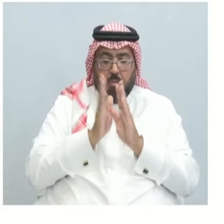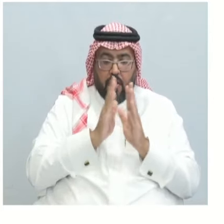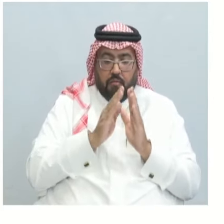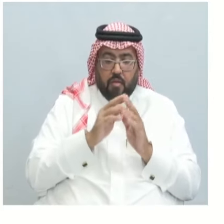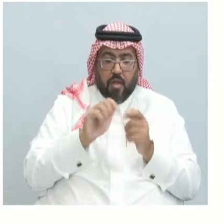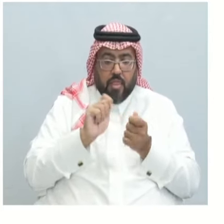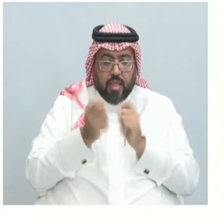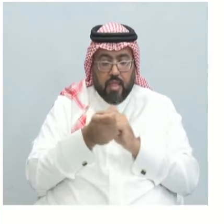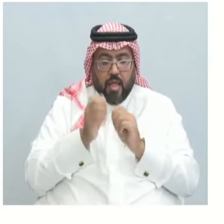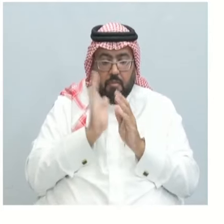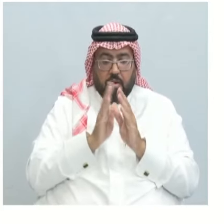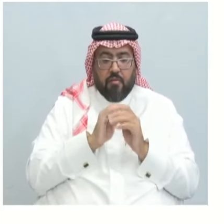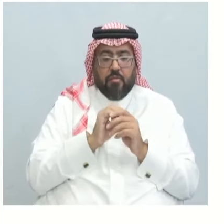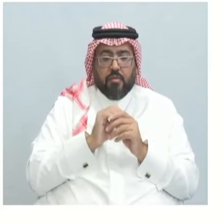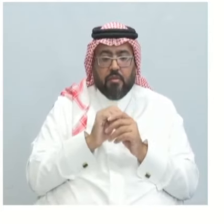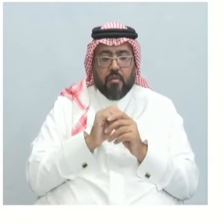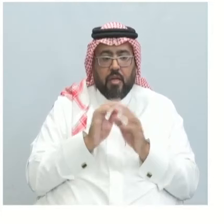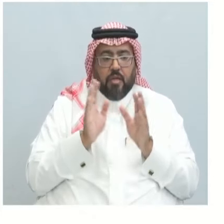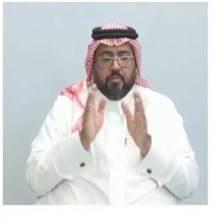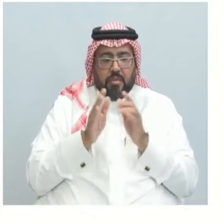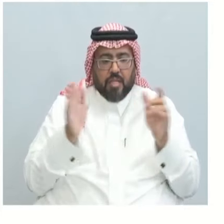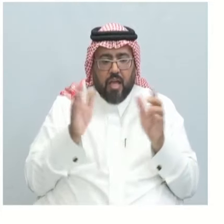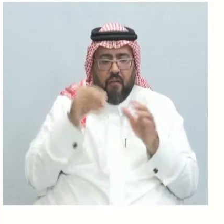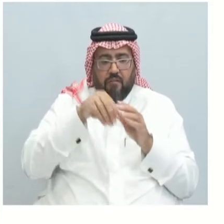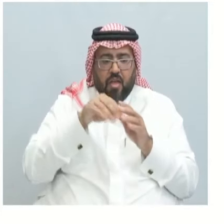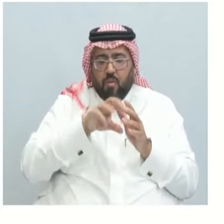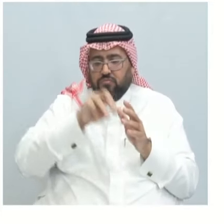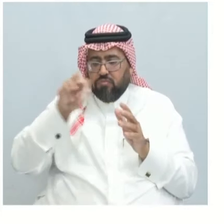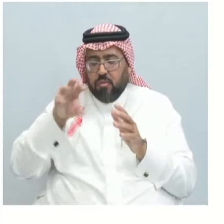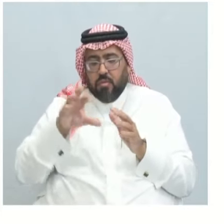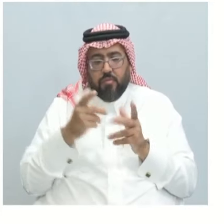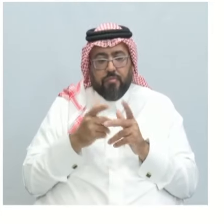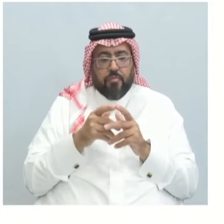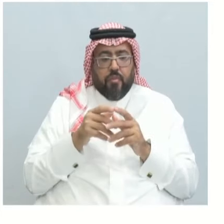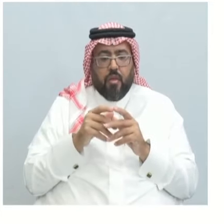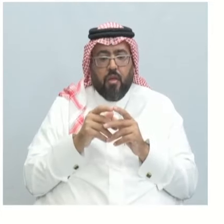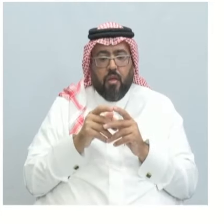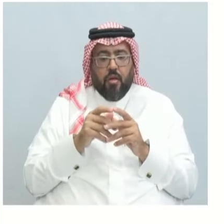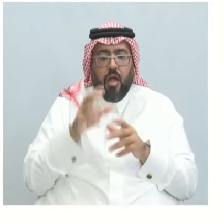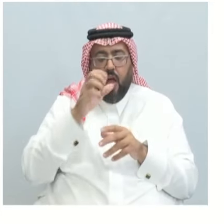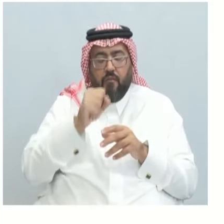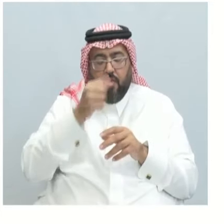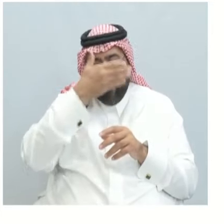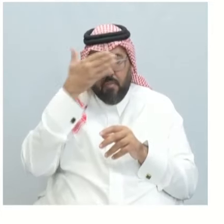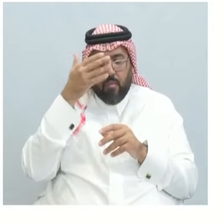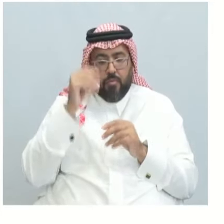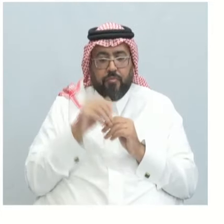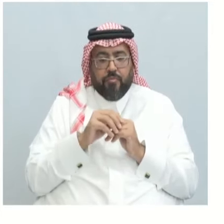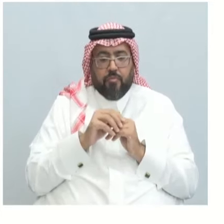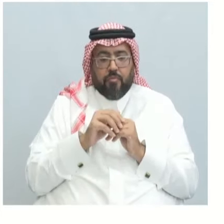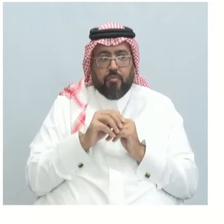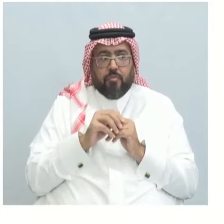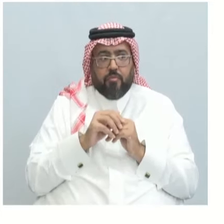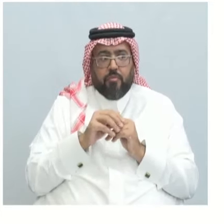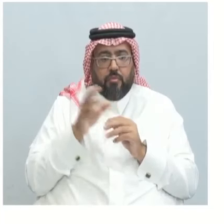او تعديله يبحث الحاسب عن الم المتوفره على محرك الاقراص لتخزين البيانات